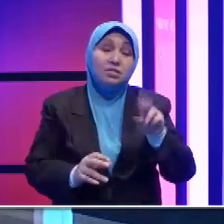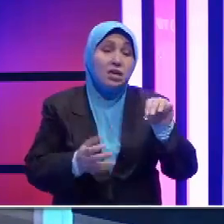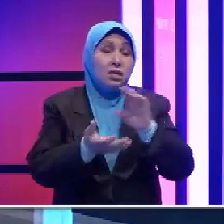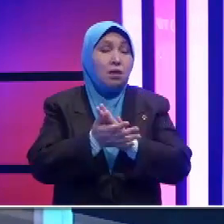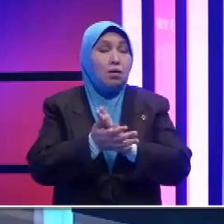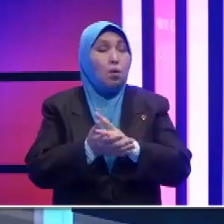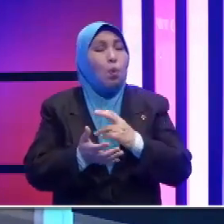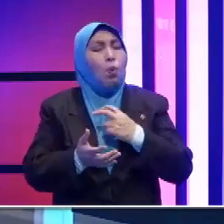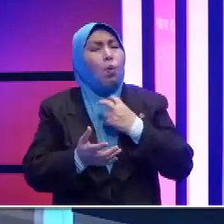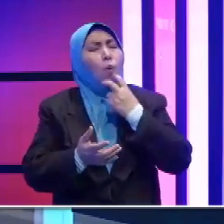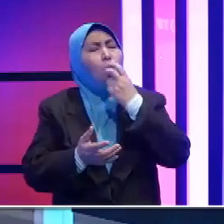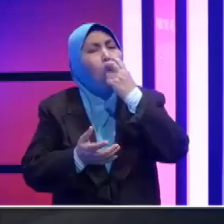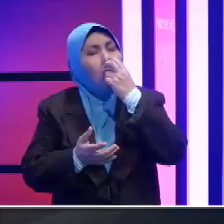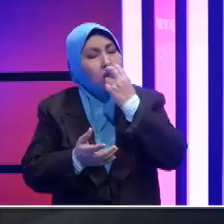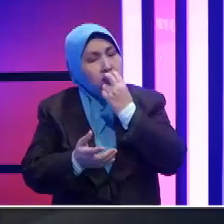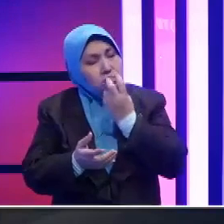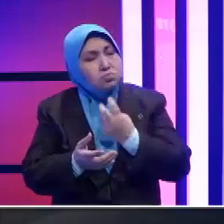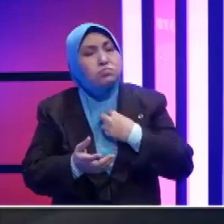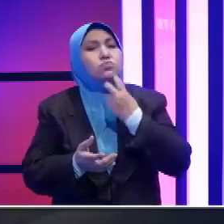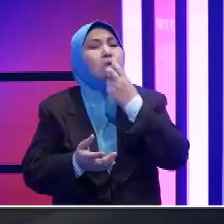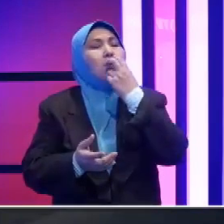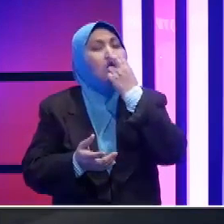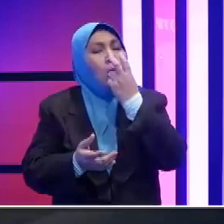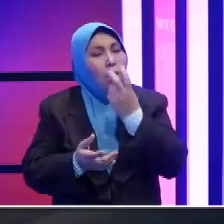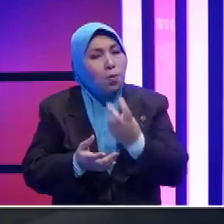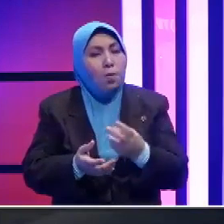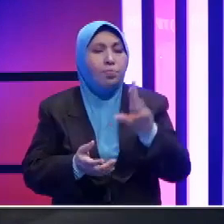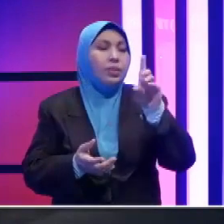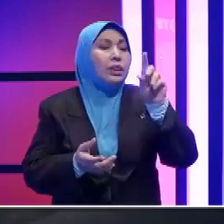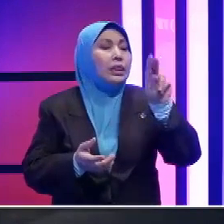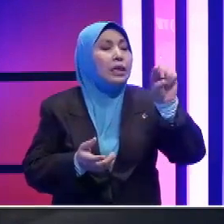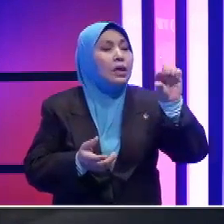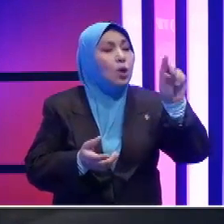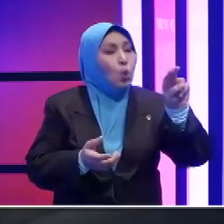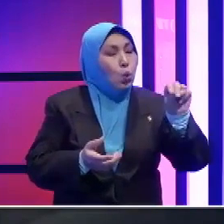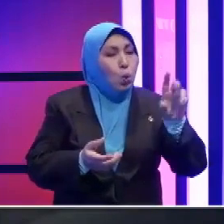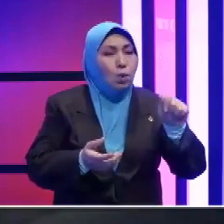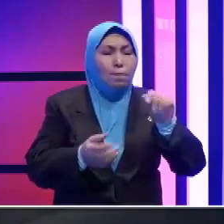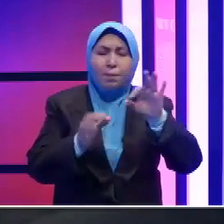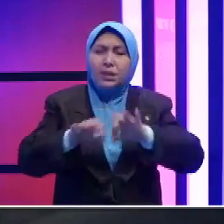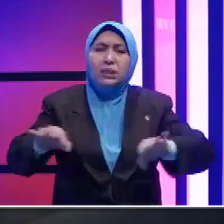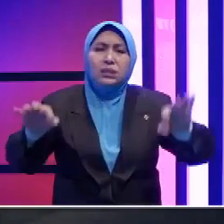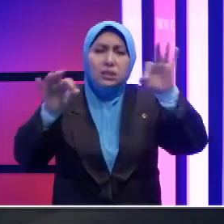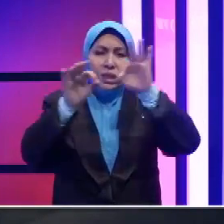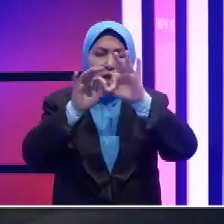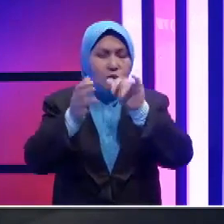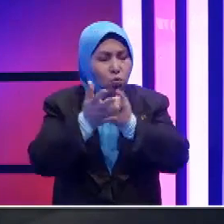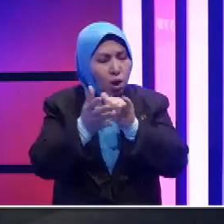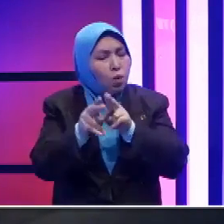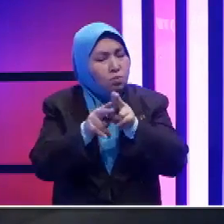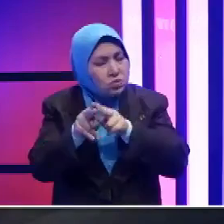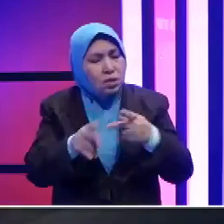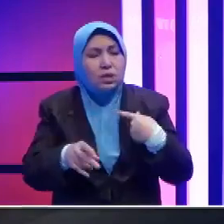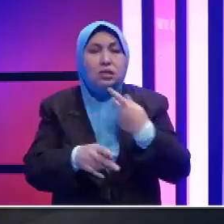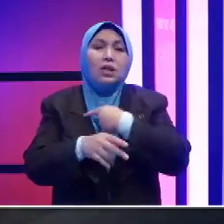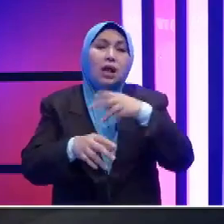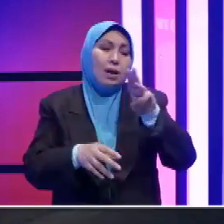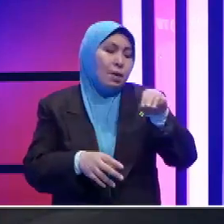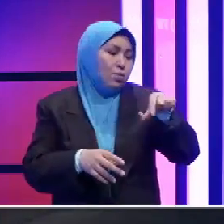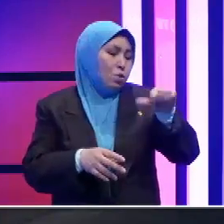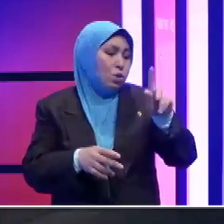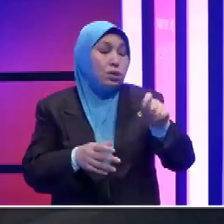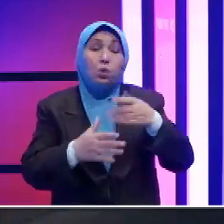jadi bingung Allohuakbar jadi sangat penting saya untuk adanya yang belajar inilah usul kritis banyak damaiku rantai